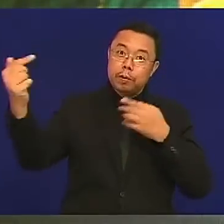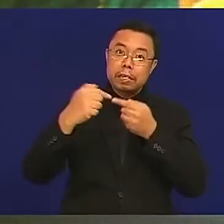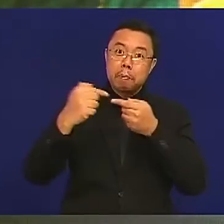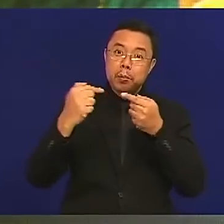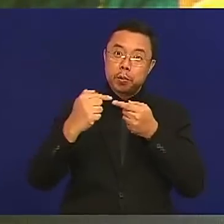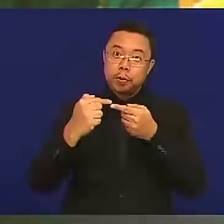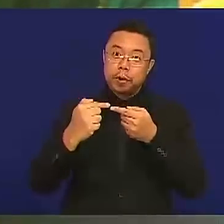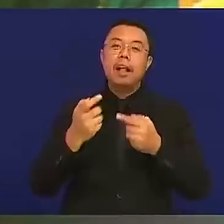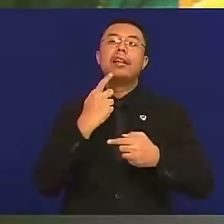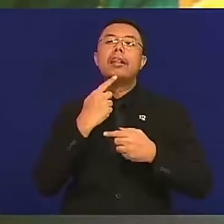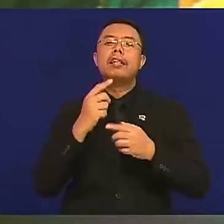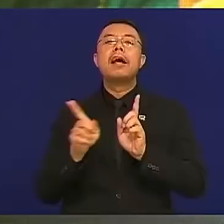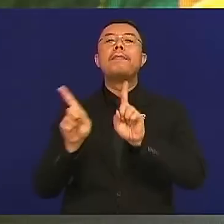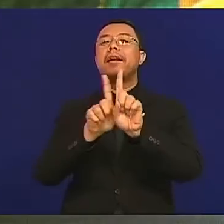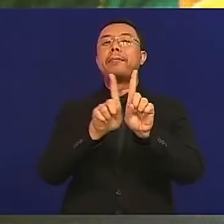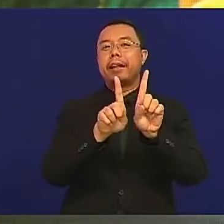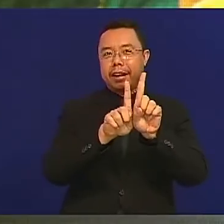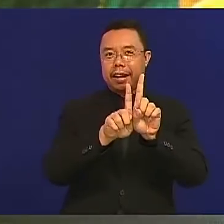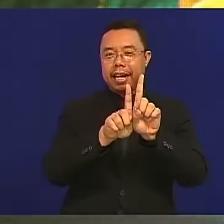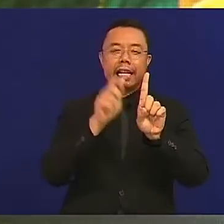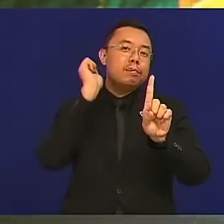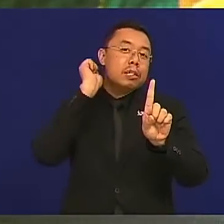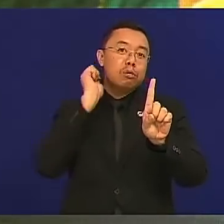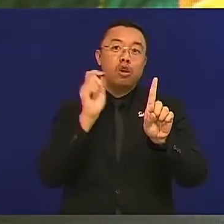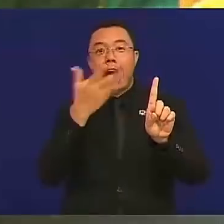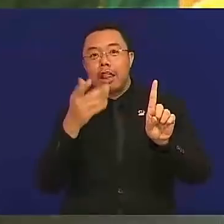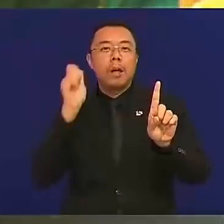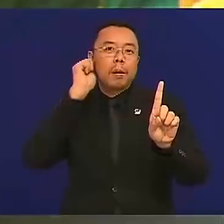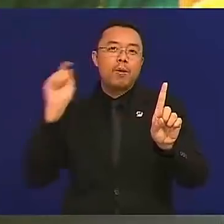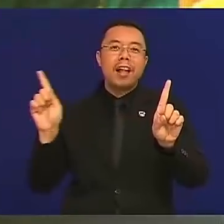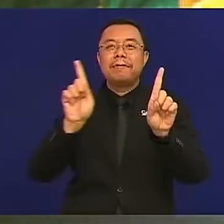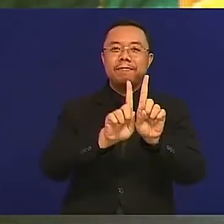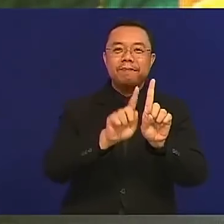mengenai pendampingan ibu-ibu atau wanita